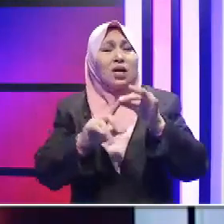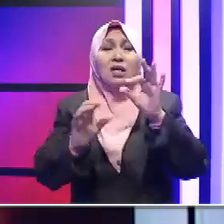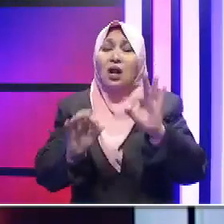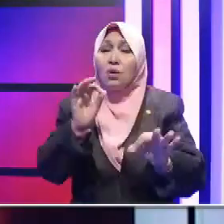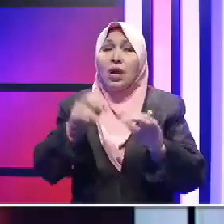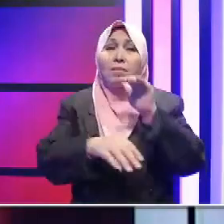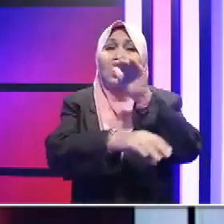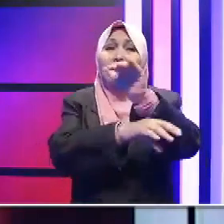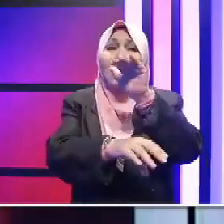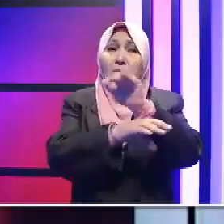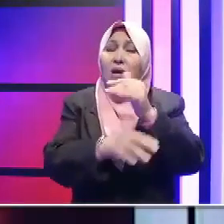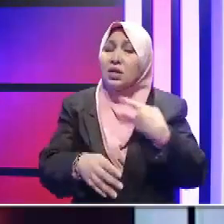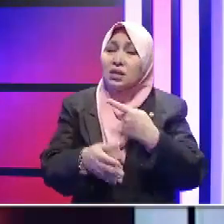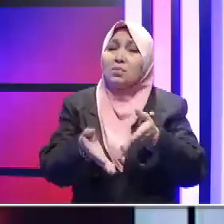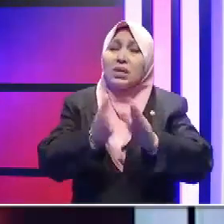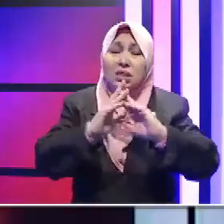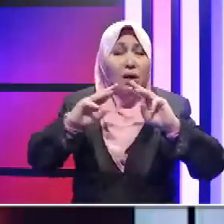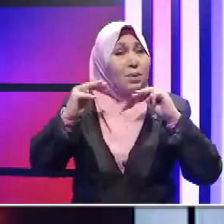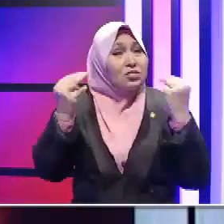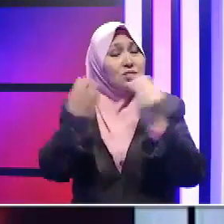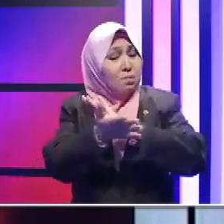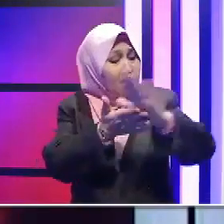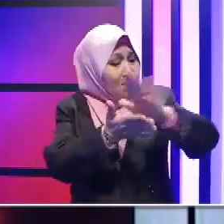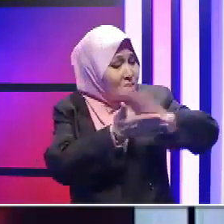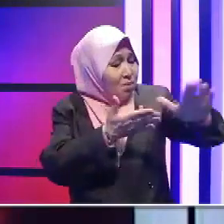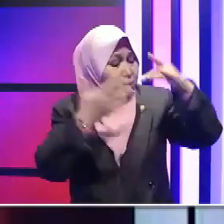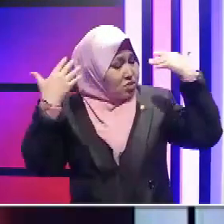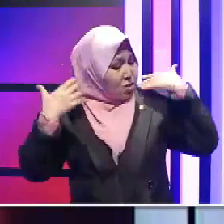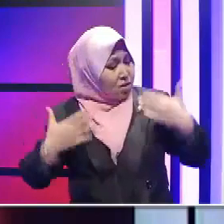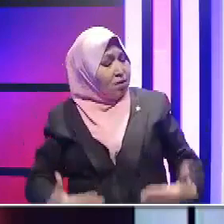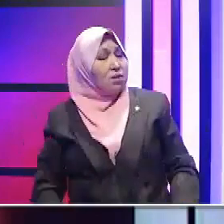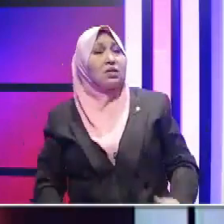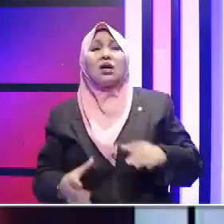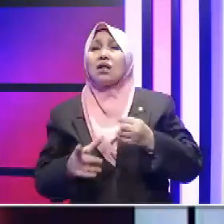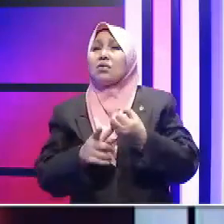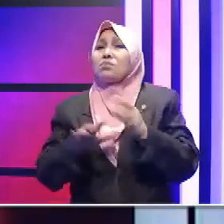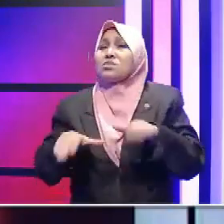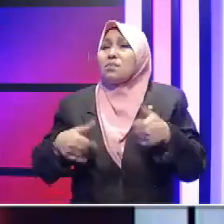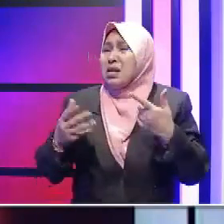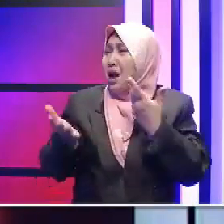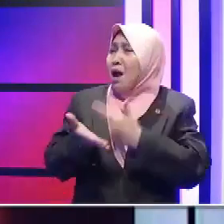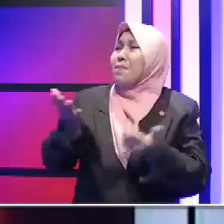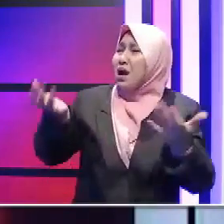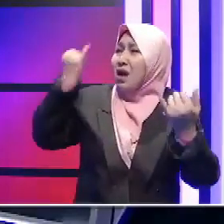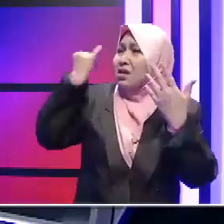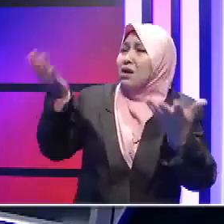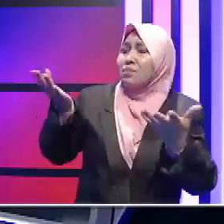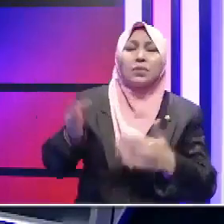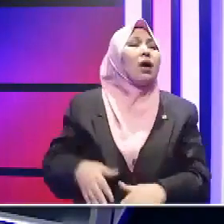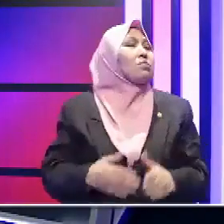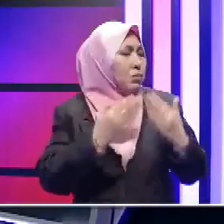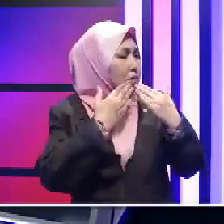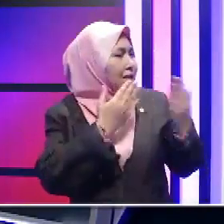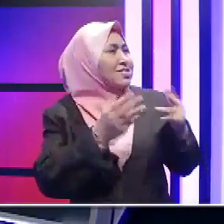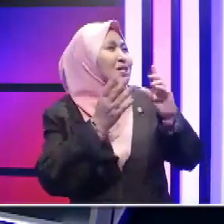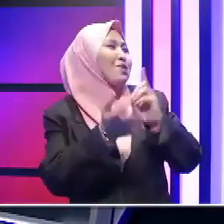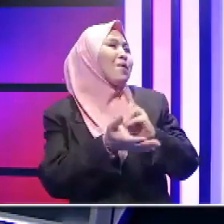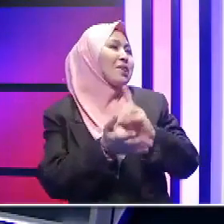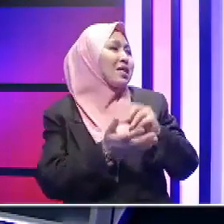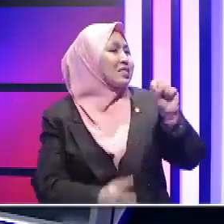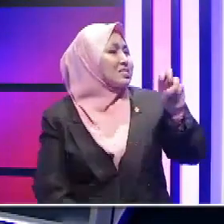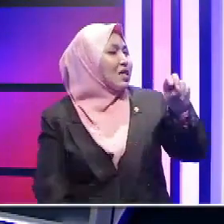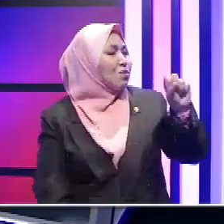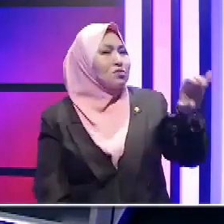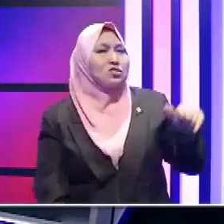berdakwah kita minta masyarakat bersihkan diri dahulu ke atau Bagaimana pandangan Ustaz petugasnya dokter Sanusi saat